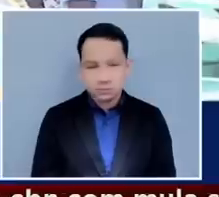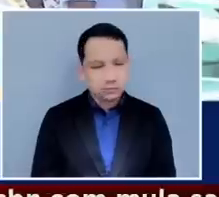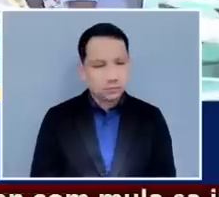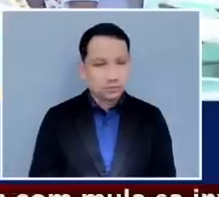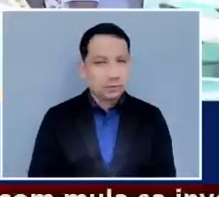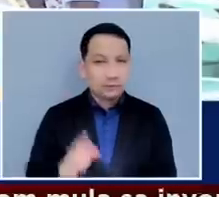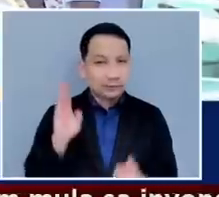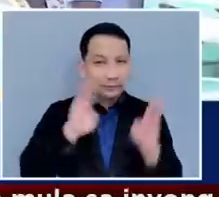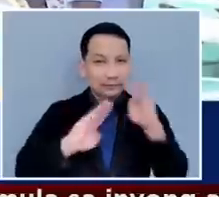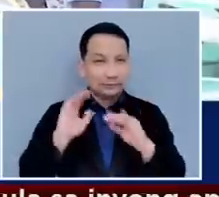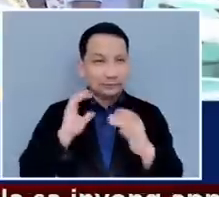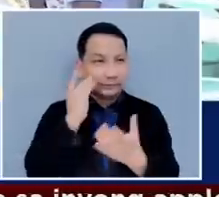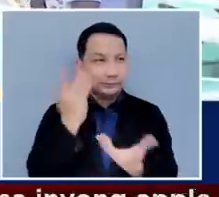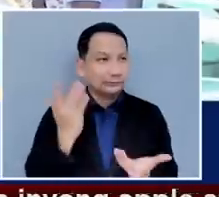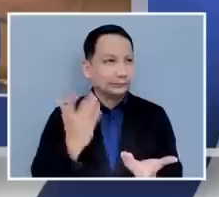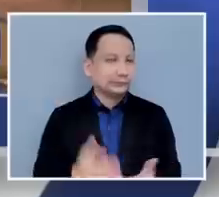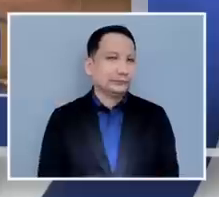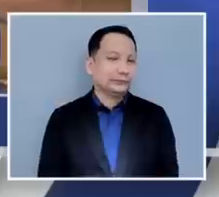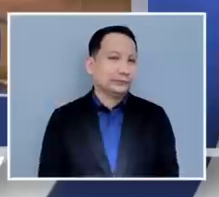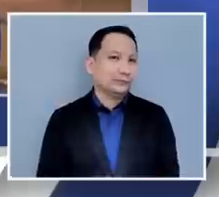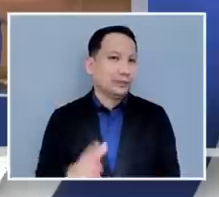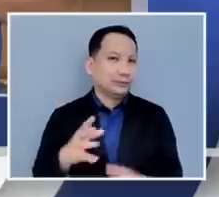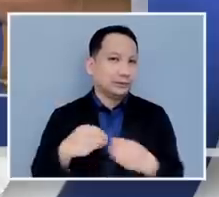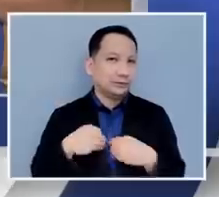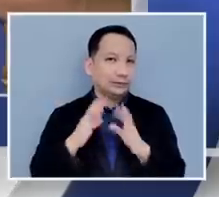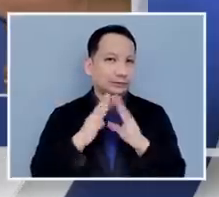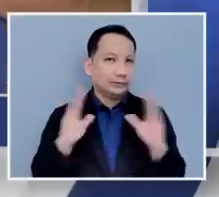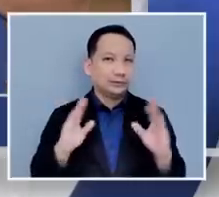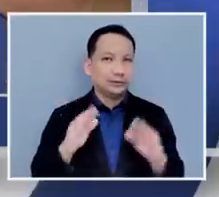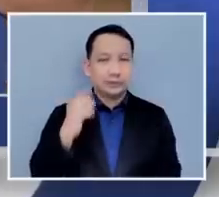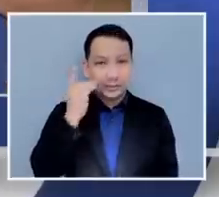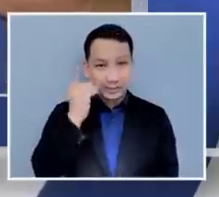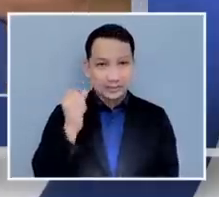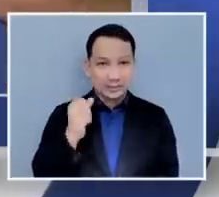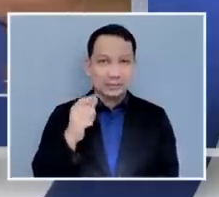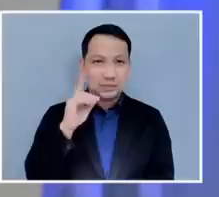yung claim na yan, ha? Maraming salamat, Dennis Dato.